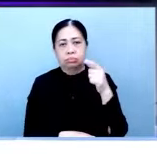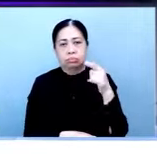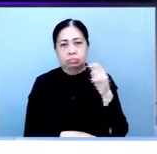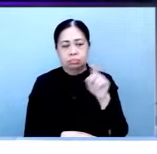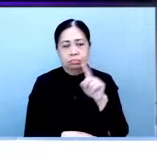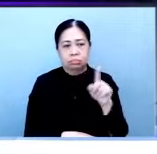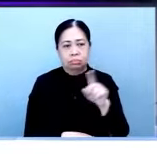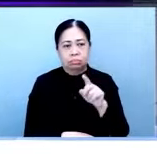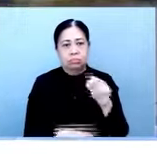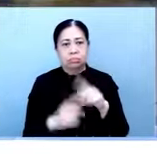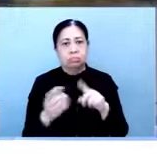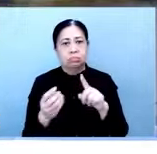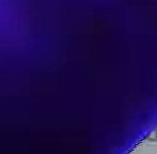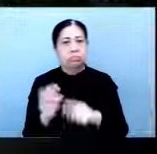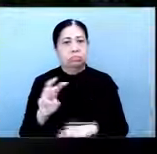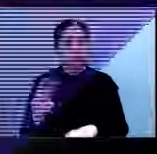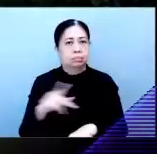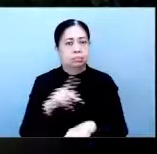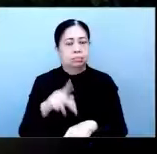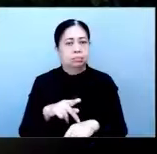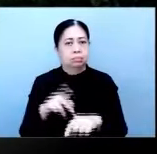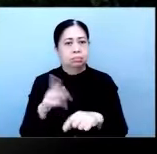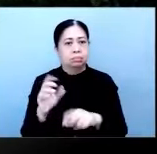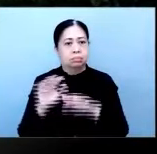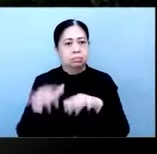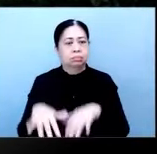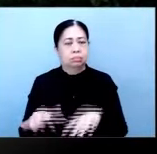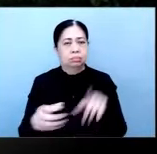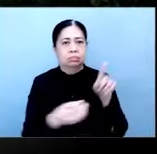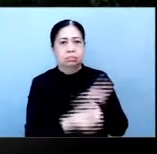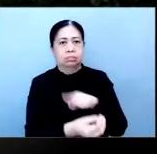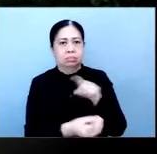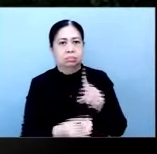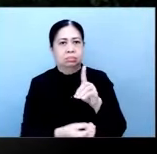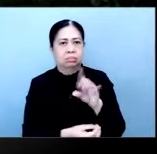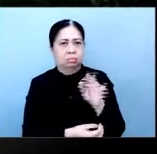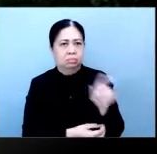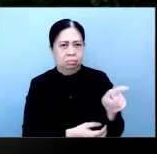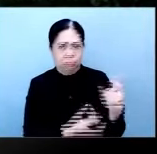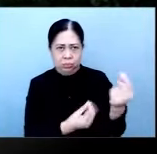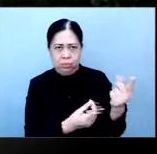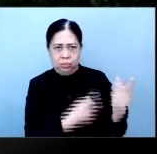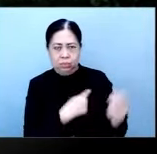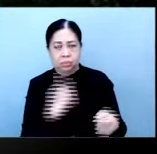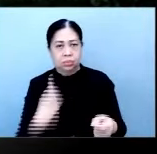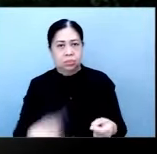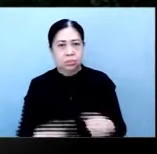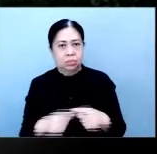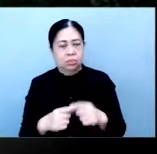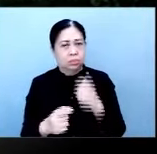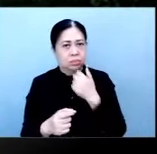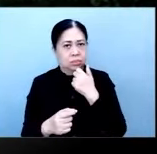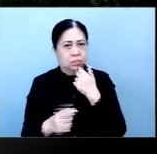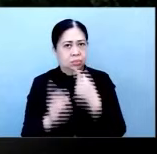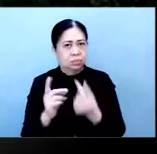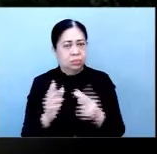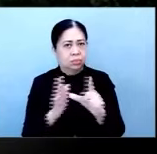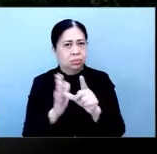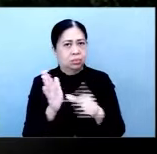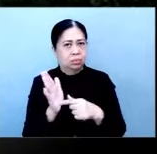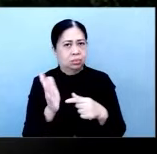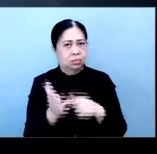sa West Philippine Sea. Sa isang pahayag, kinundi na ng DFA ang anilay ginagawa ng China na misrepresentation ng batas